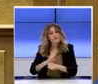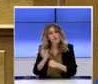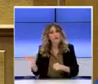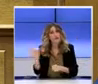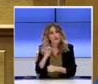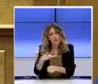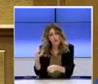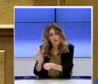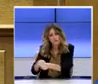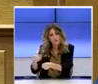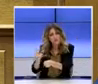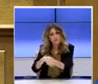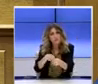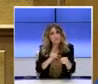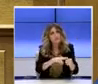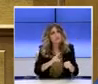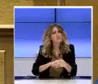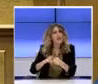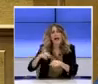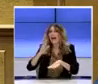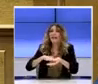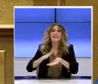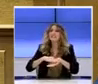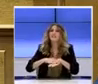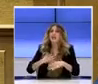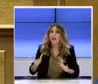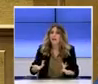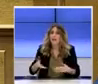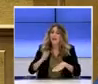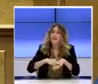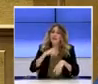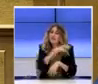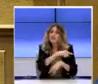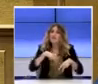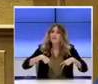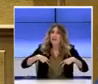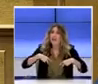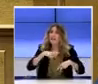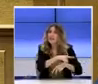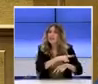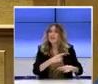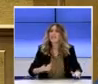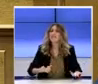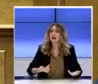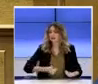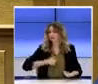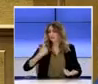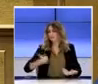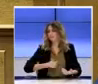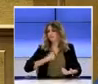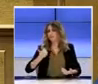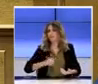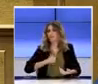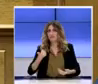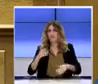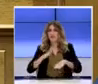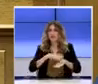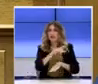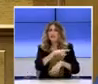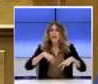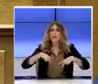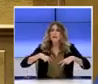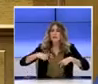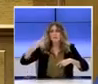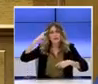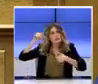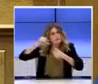ζωές οι ιδιοληψίες που την καθοδηγούν, η αλαζονία της εξουσίας που τη διακρίνει, η